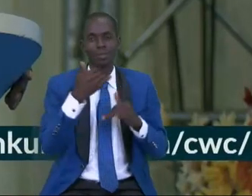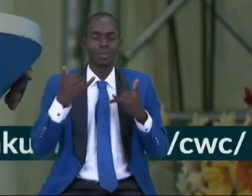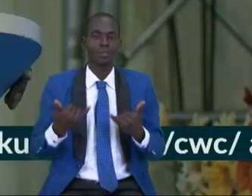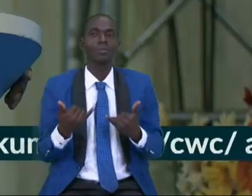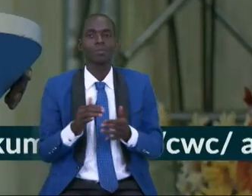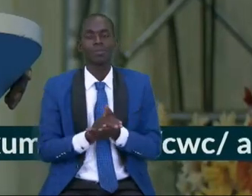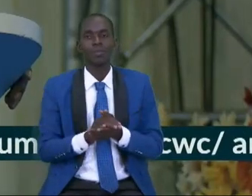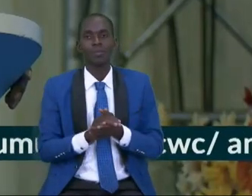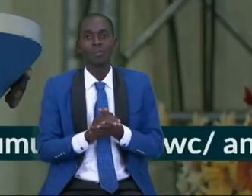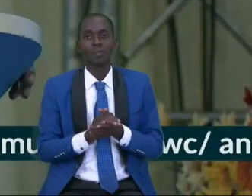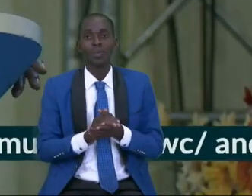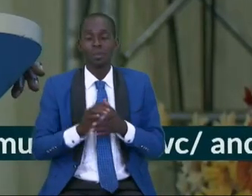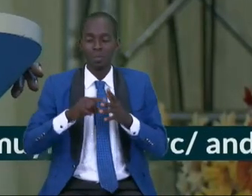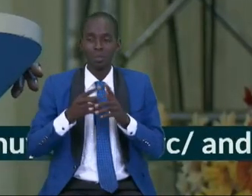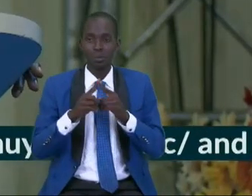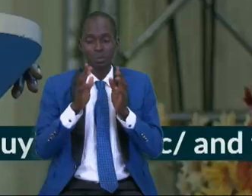Il peut tout faire.